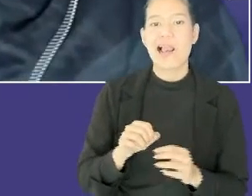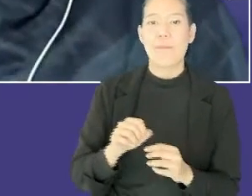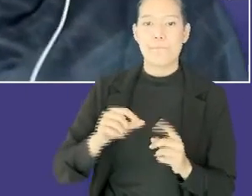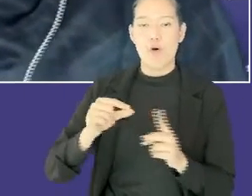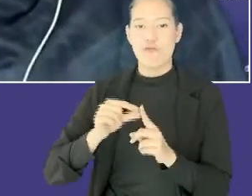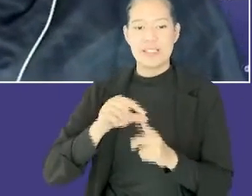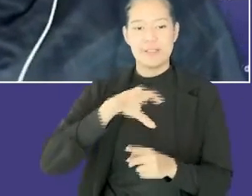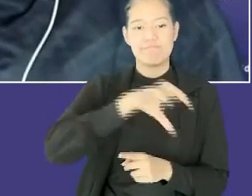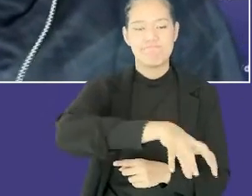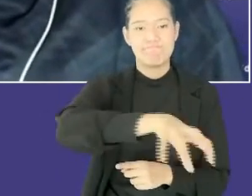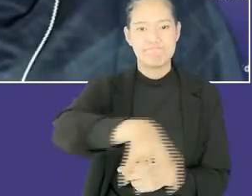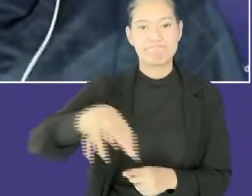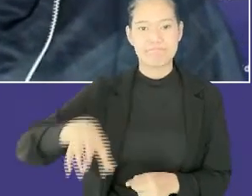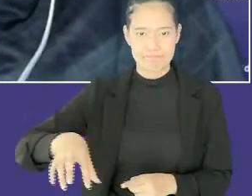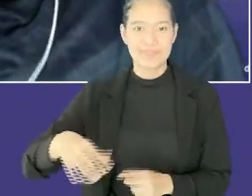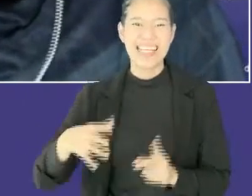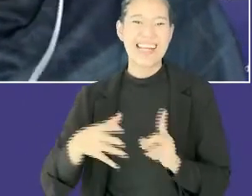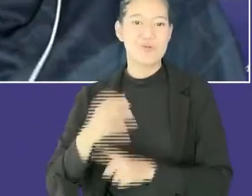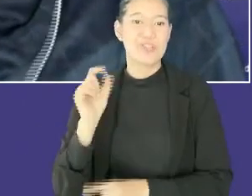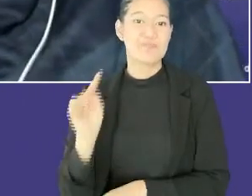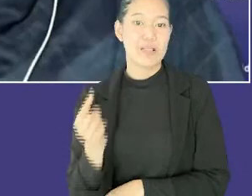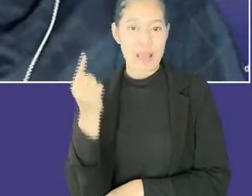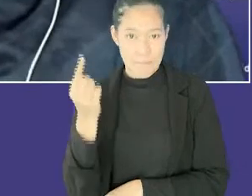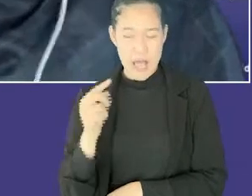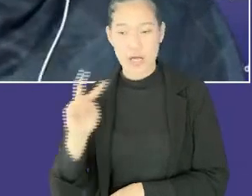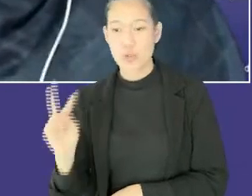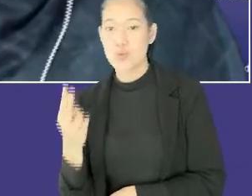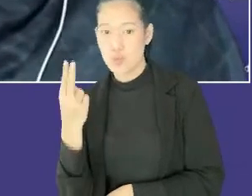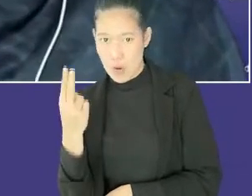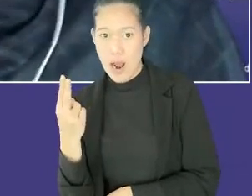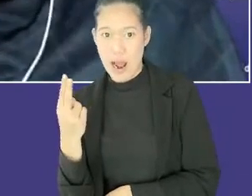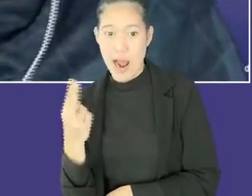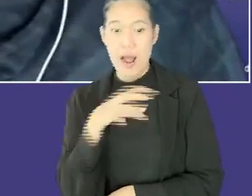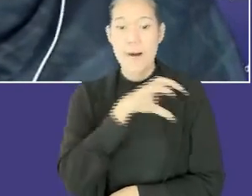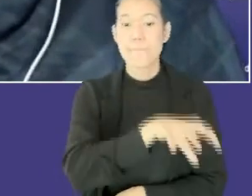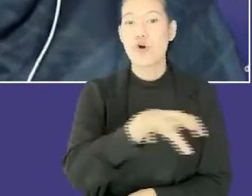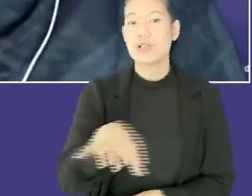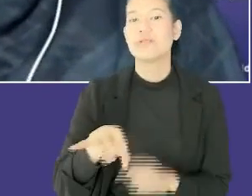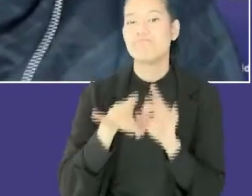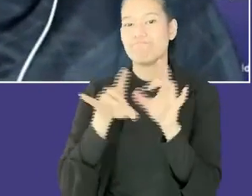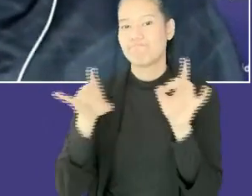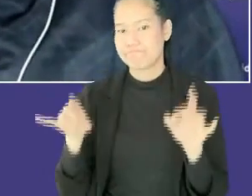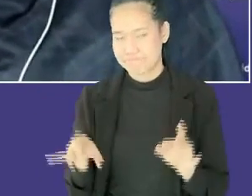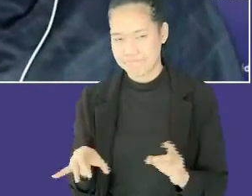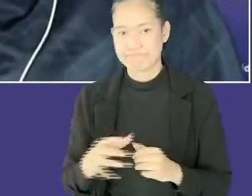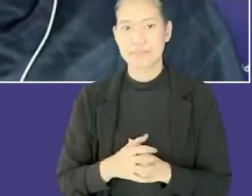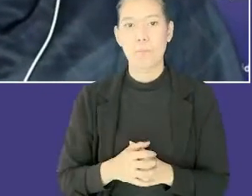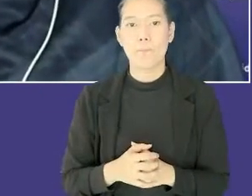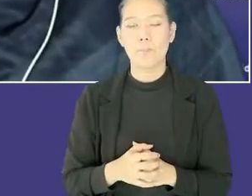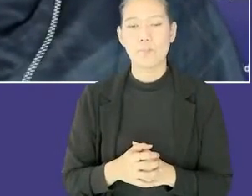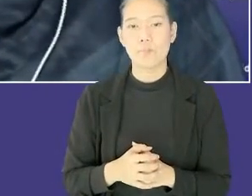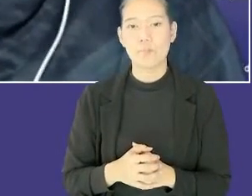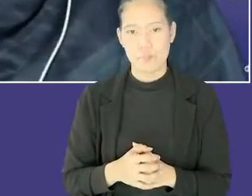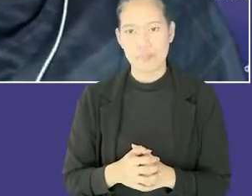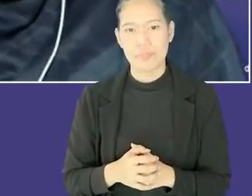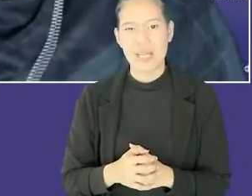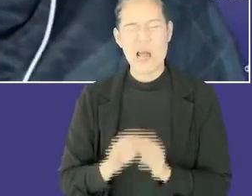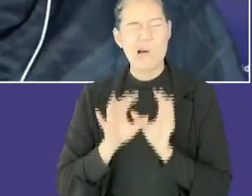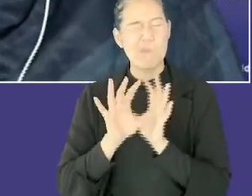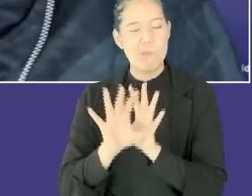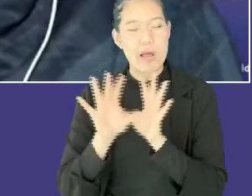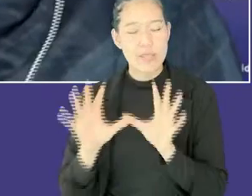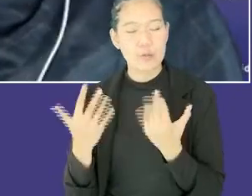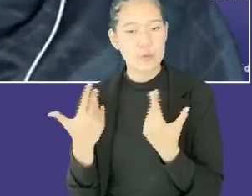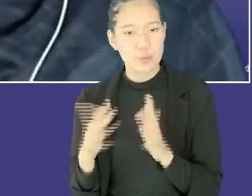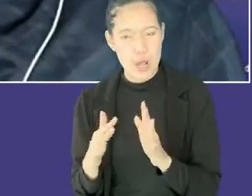langsung provinsi ini kita lihat capaian dosis pertama dengan dosis kedua untuk masing-masing provinsi ini beda-beda dokter ular yang paling sudah